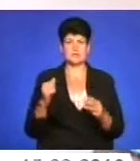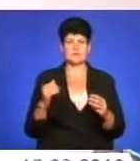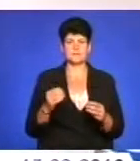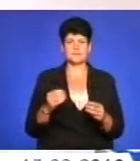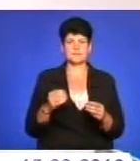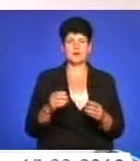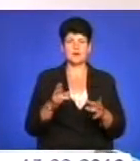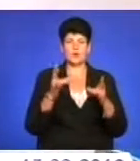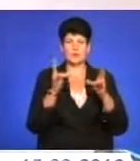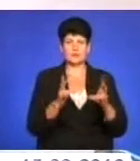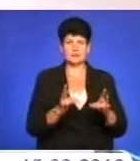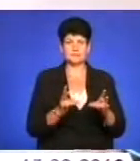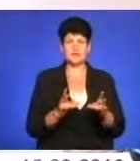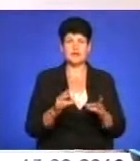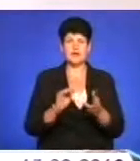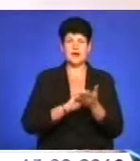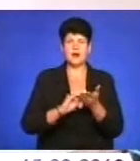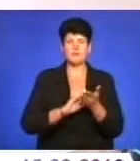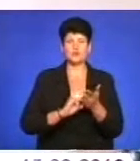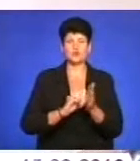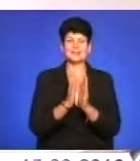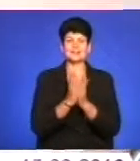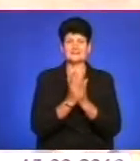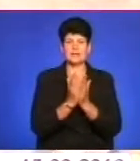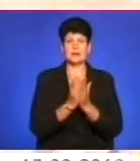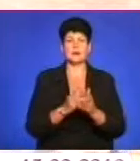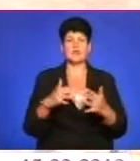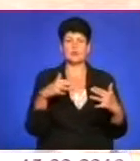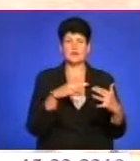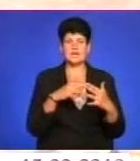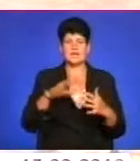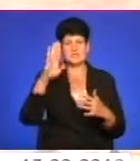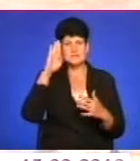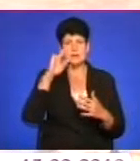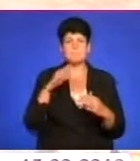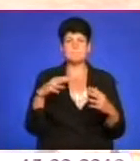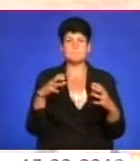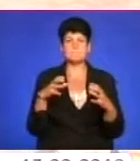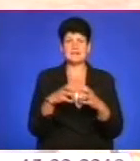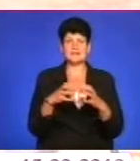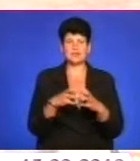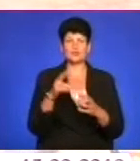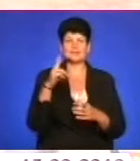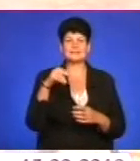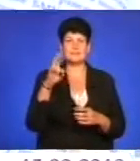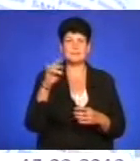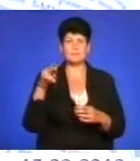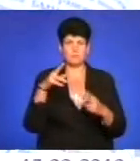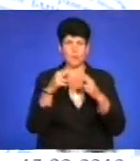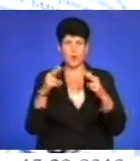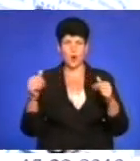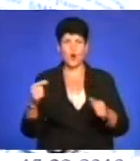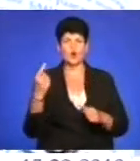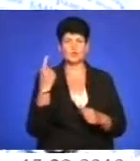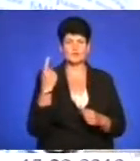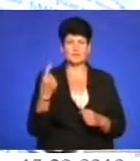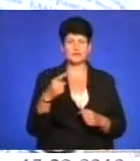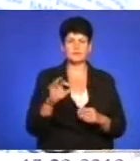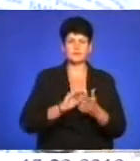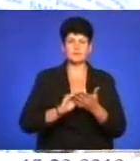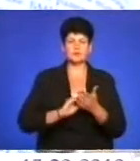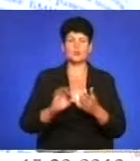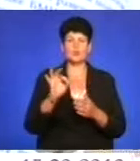Автор книги Роман Зіненко – боєць батальйону «Дніпро-1». Іловайський щоденник був написаний на спогадах про події, які відбувались у Іловайську